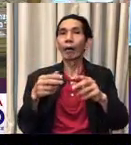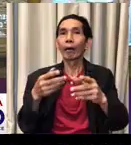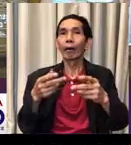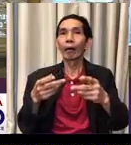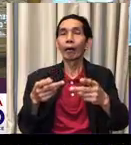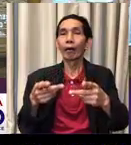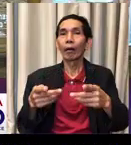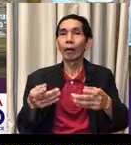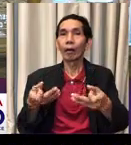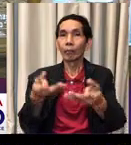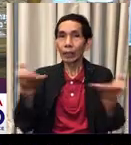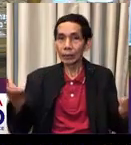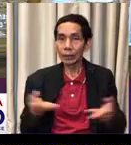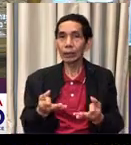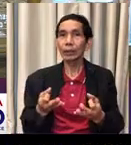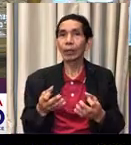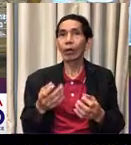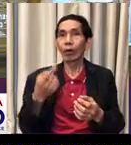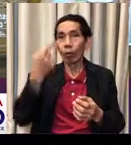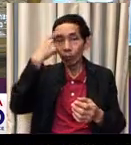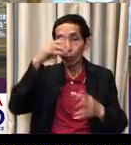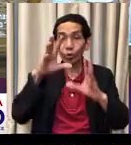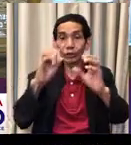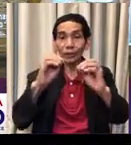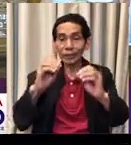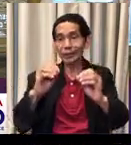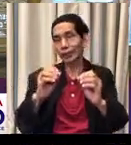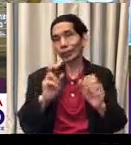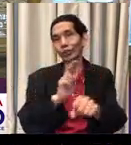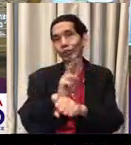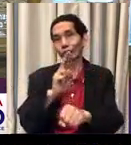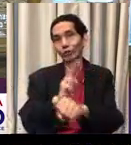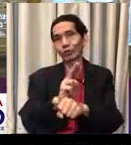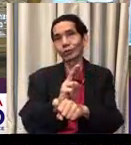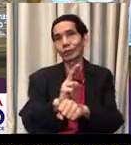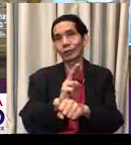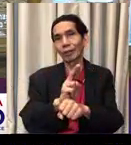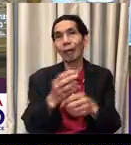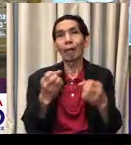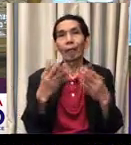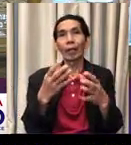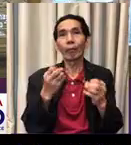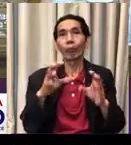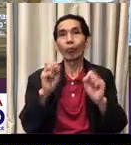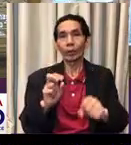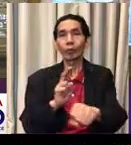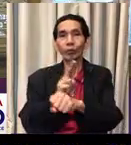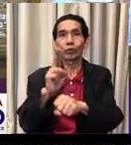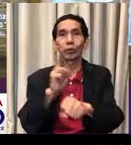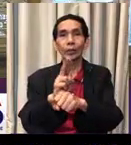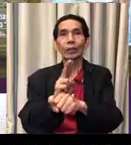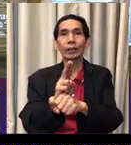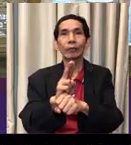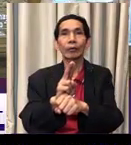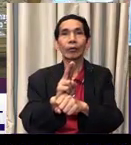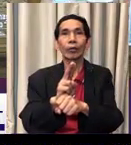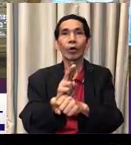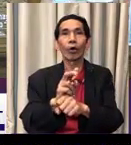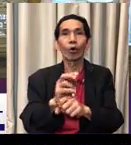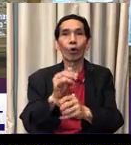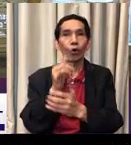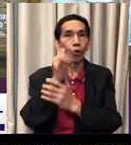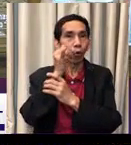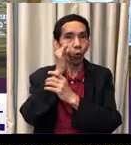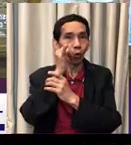facilities, equipment for teaching. Kasi maraming pwedeng magamit sa ABP o